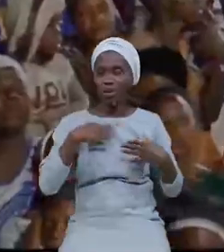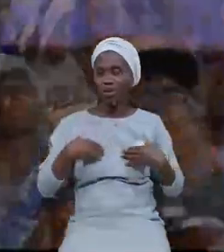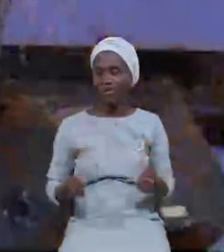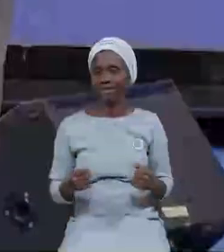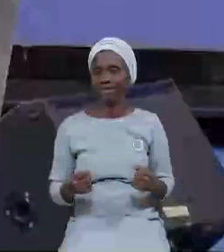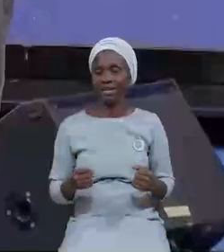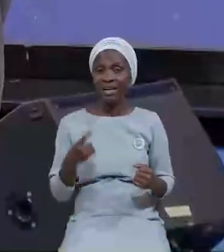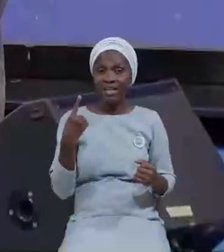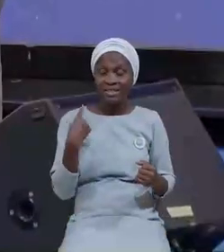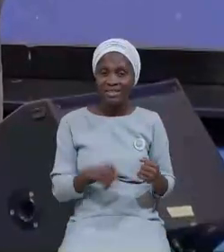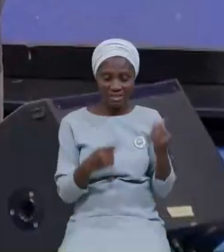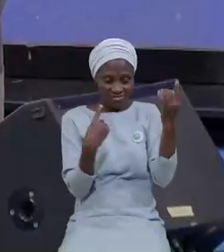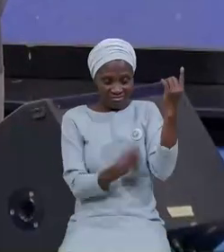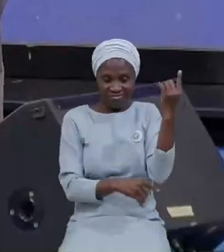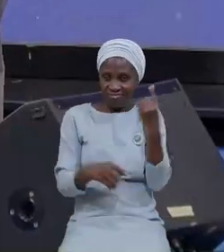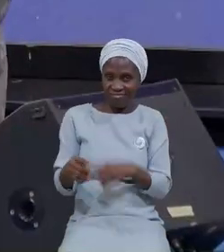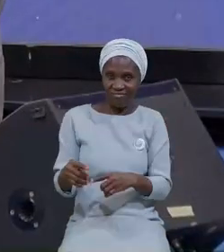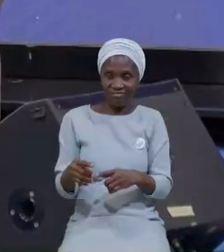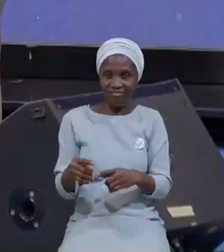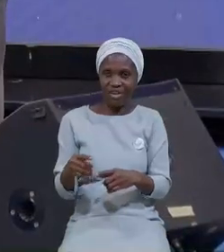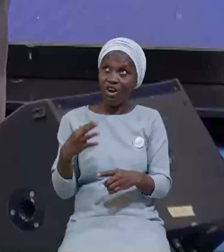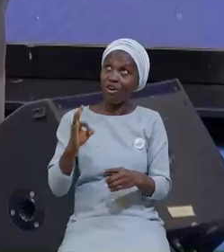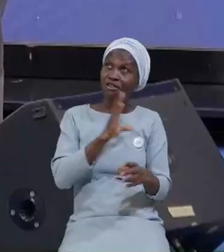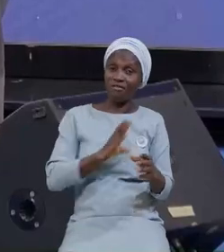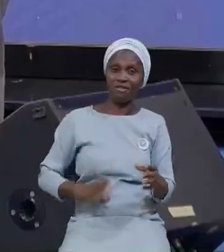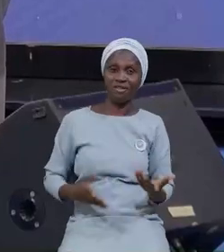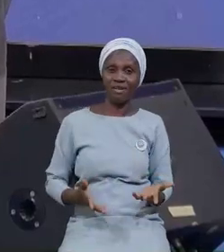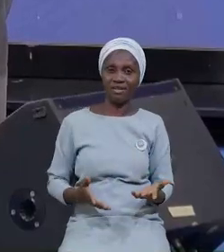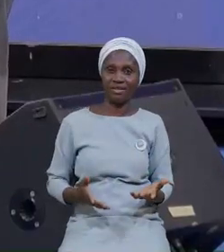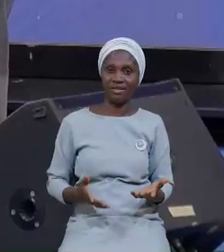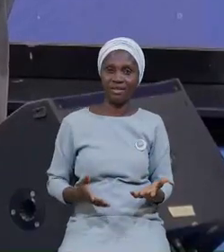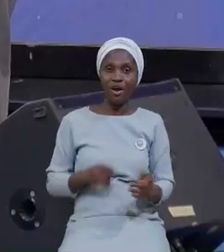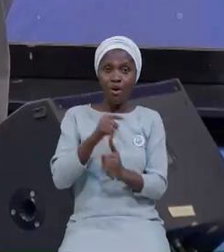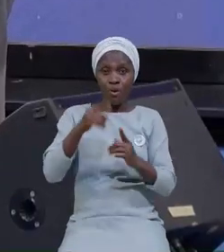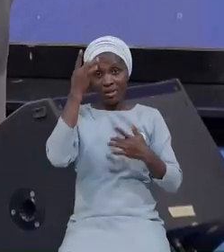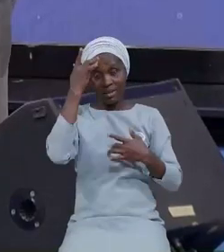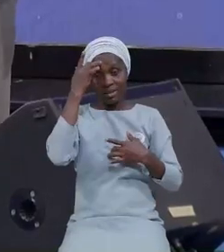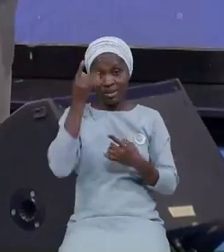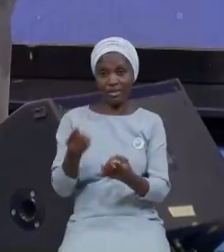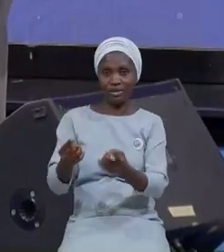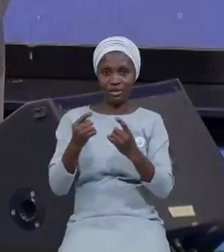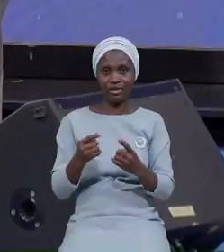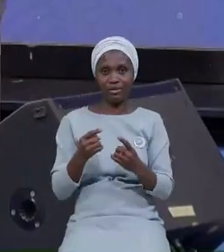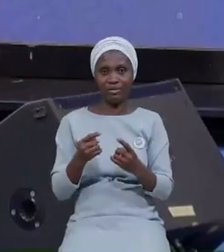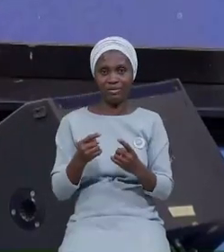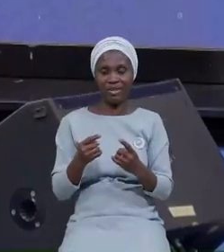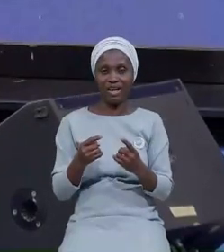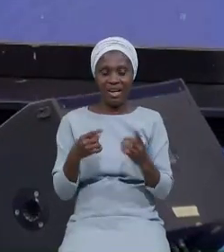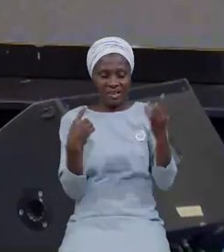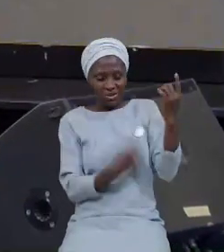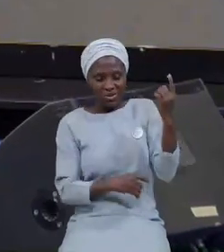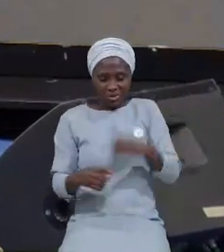les maiss les ma quand une maladie vient pour nous